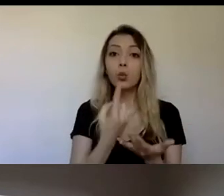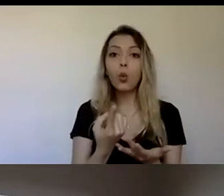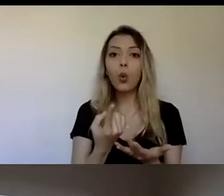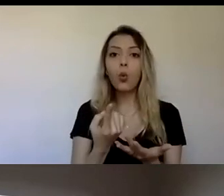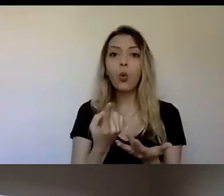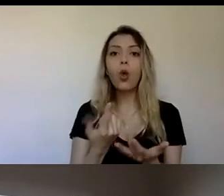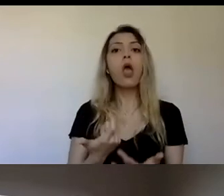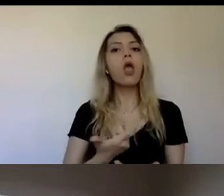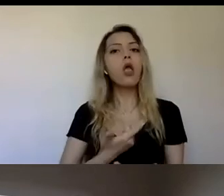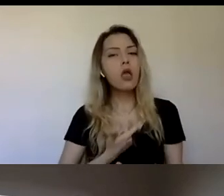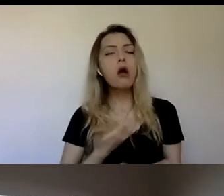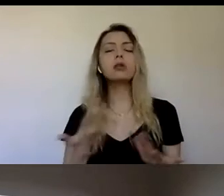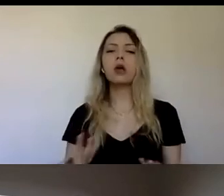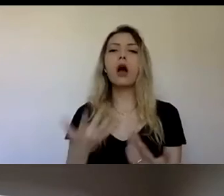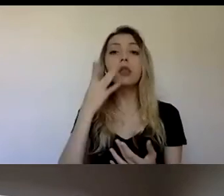belli